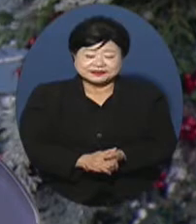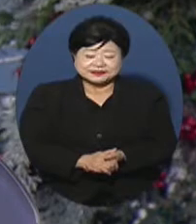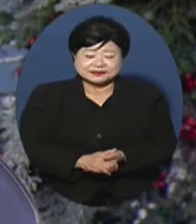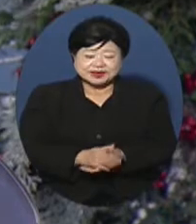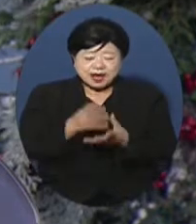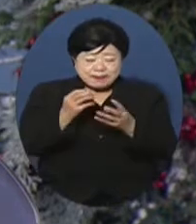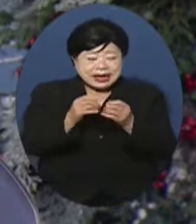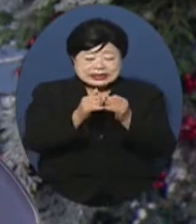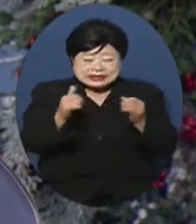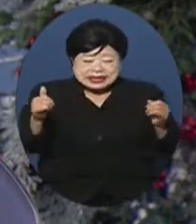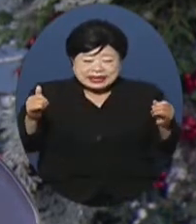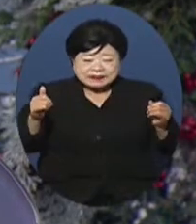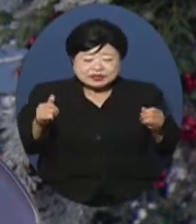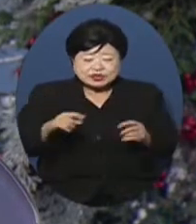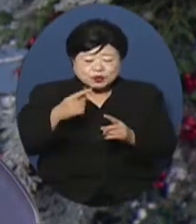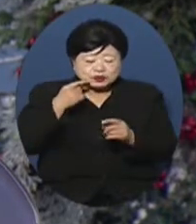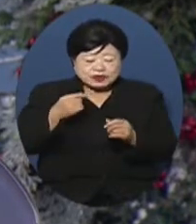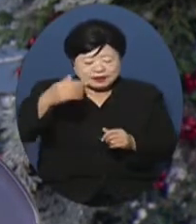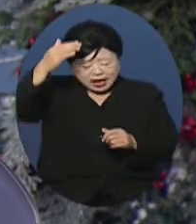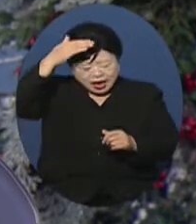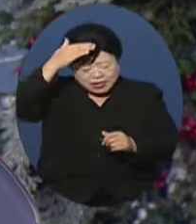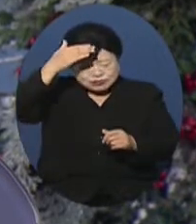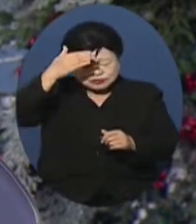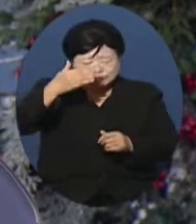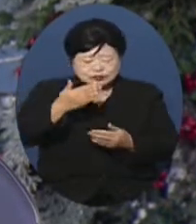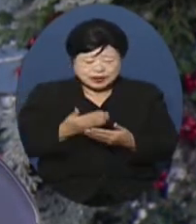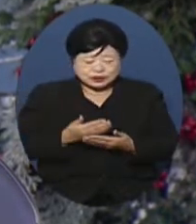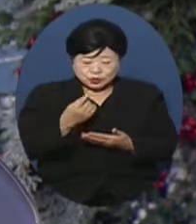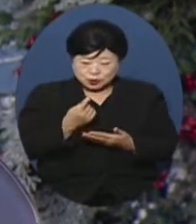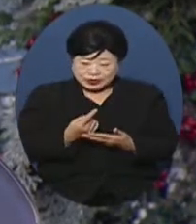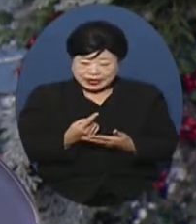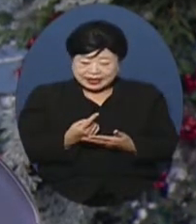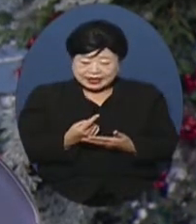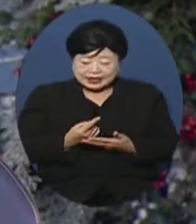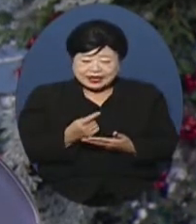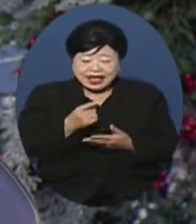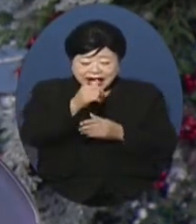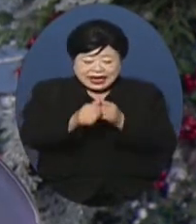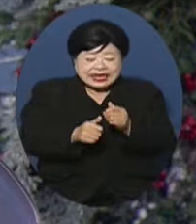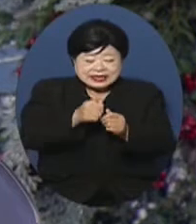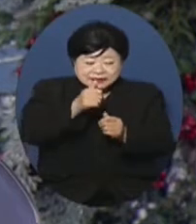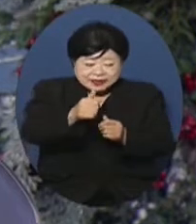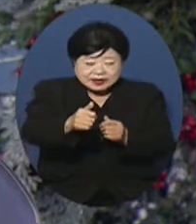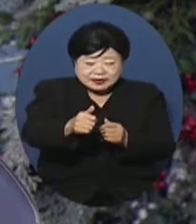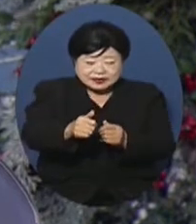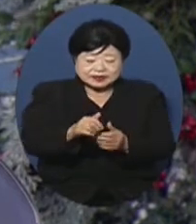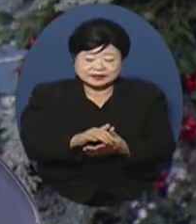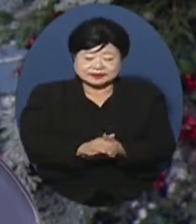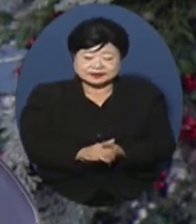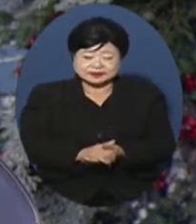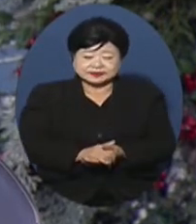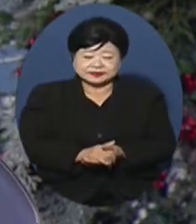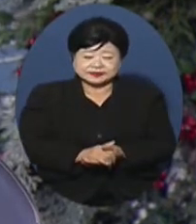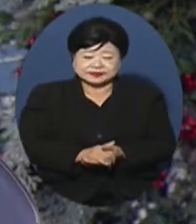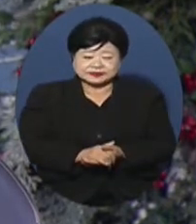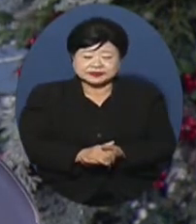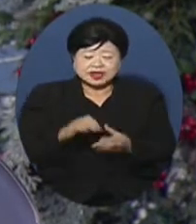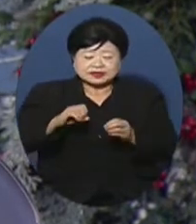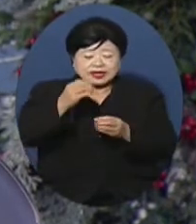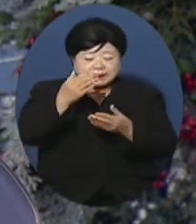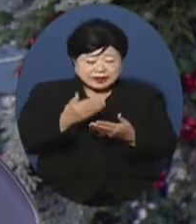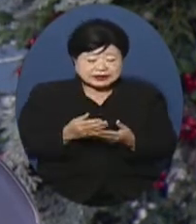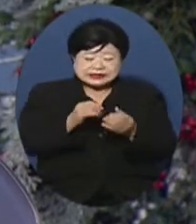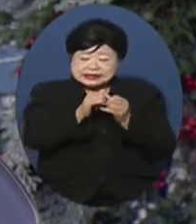수많은 사람들이 세계 안수기도를 바다가 오시는데 하나님의 굉 장 을 받는